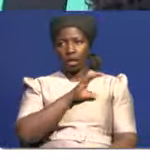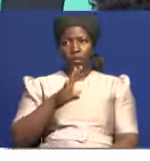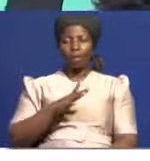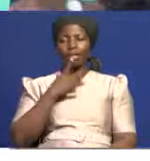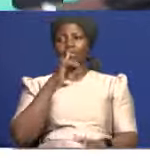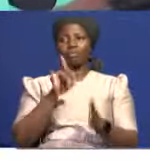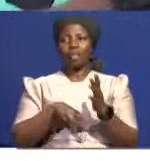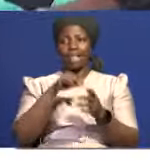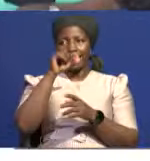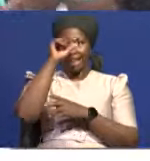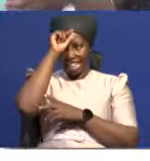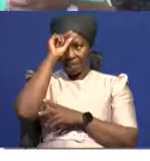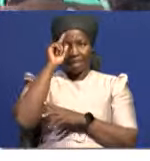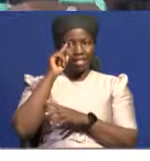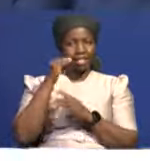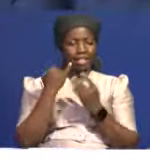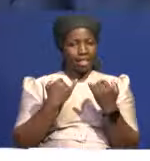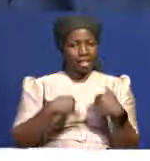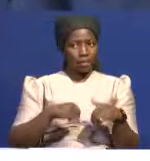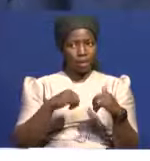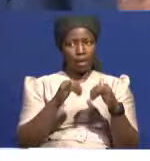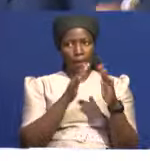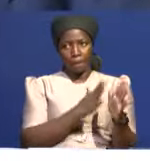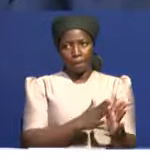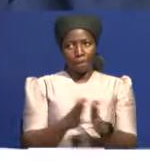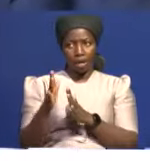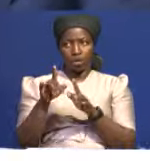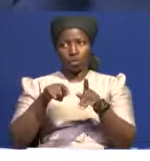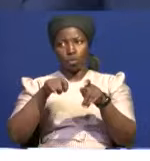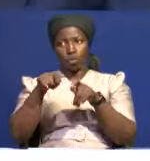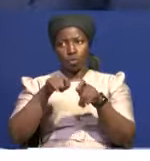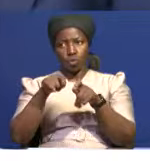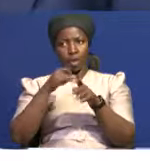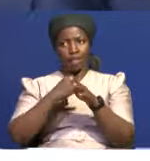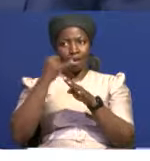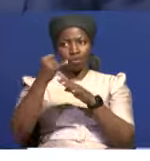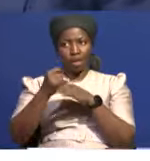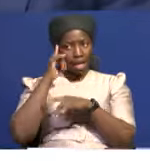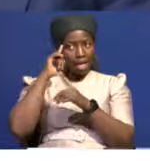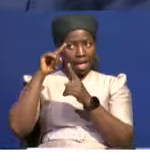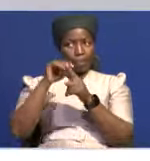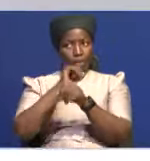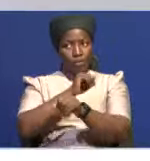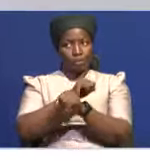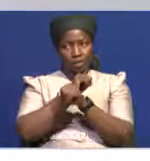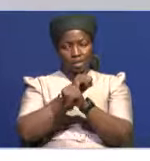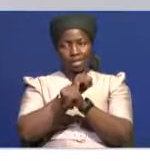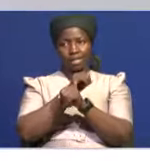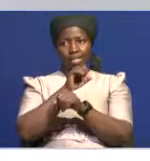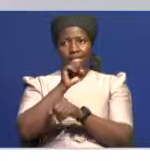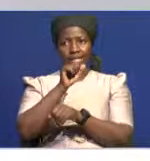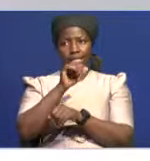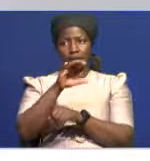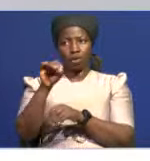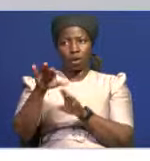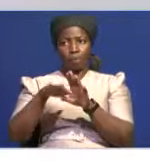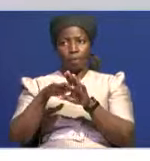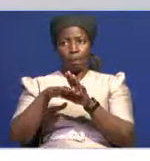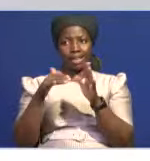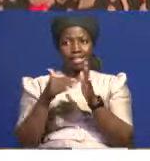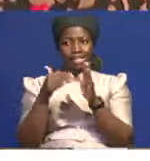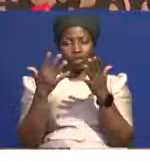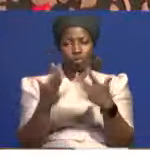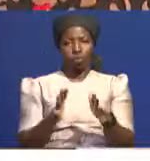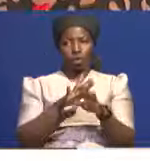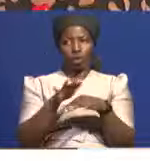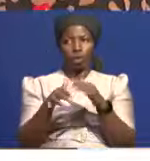kuwa serikali inatekeleza mpango wa kuratibu hazina ya bima kwa lengo la kuwakinga wanachama wa vyama vya ushirika dhidi ya kupoteza akiba